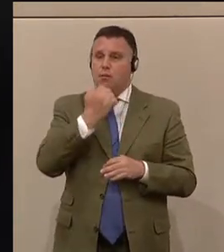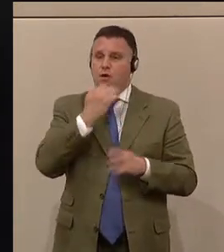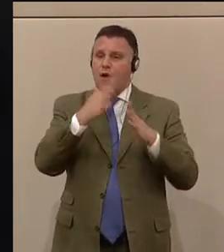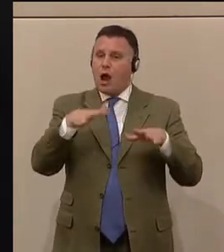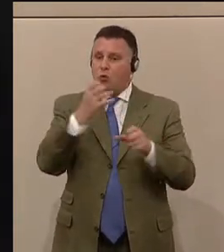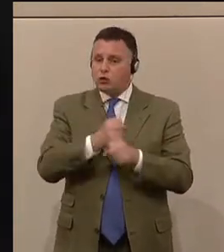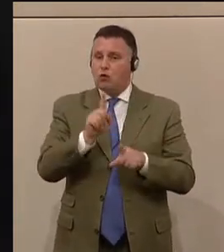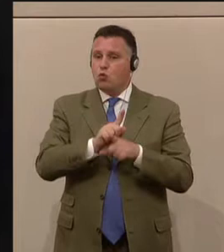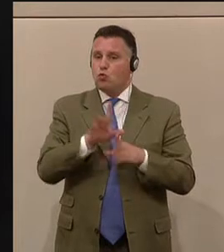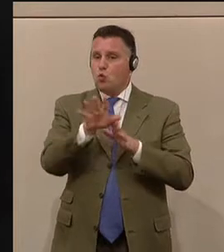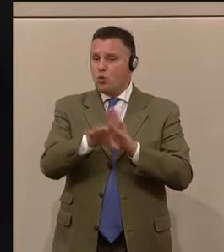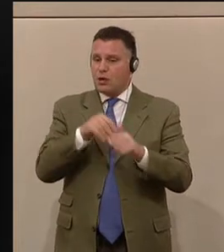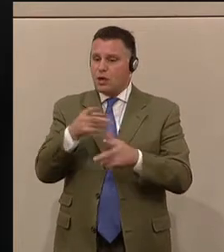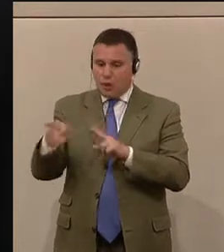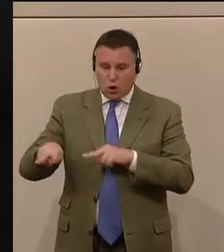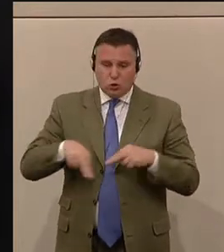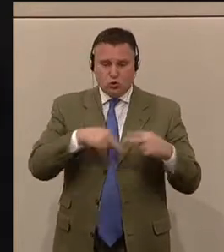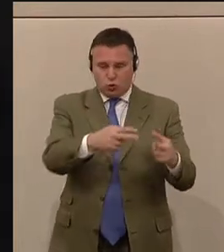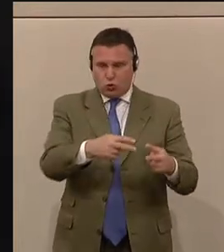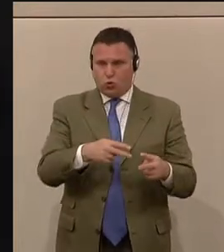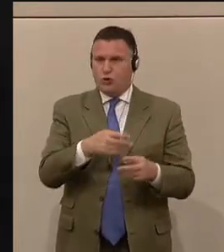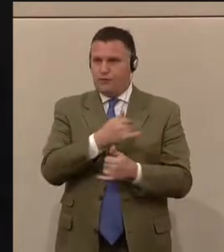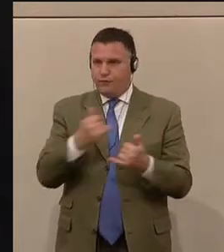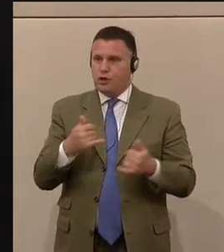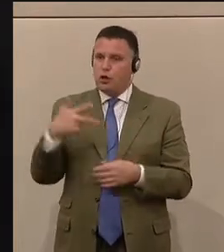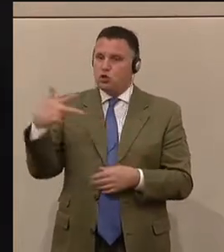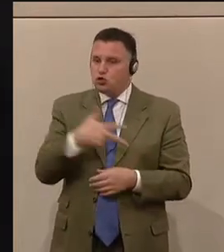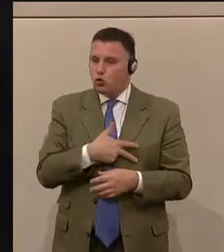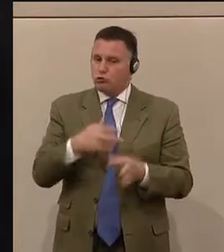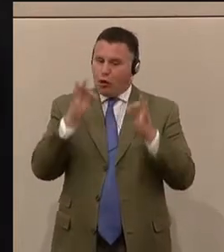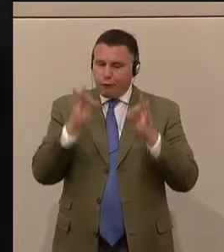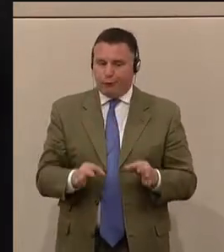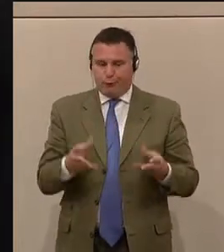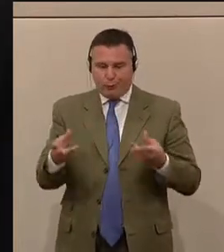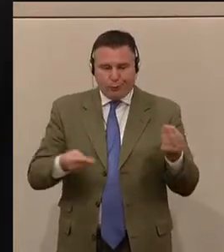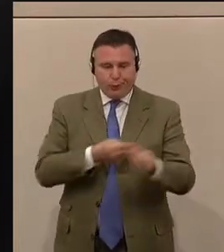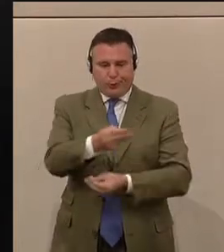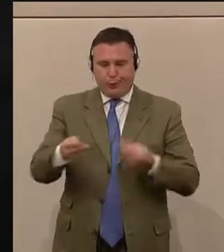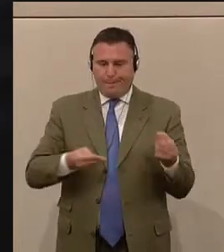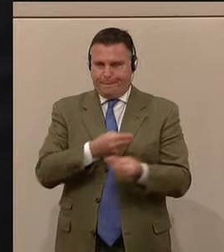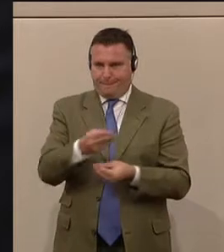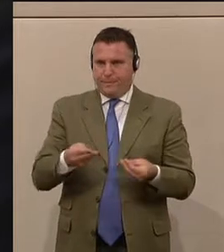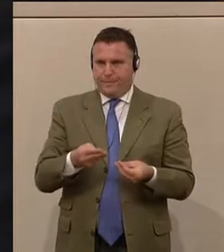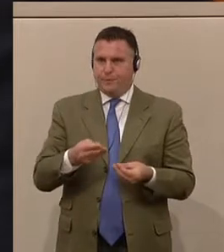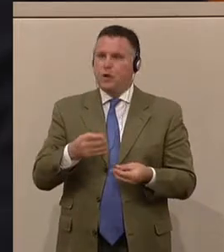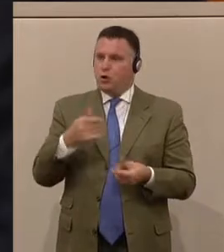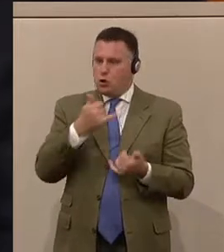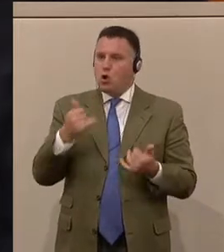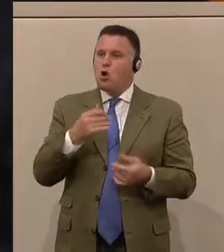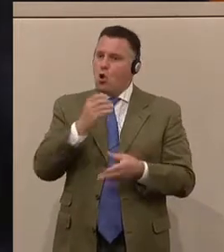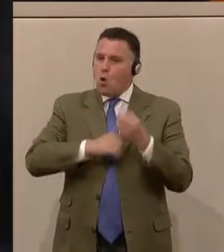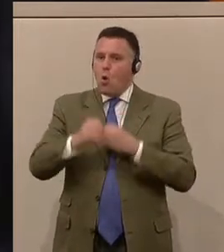Haushalte zurückzugeben. In sozialverträglicher Form. Das Ganze nennt sich